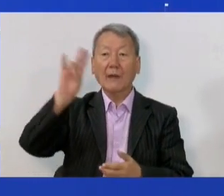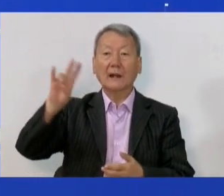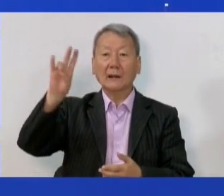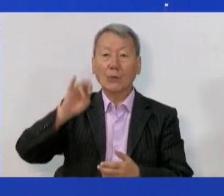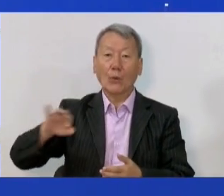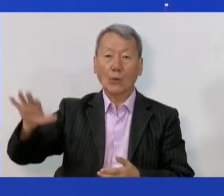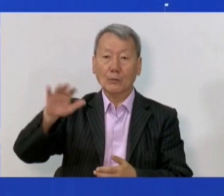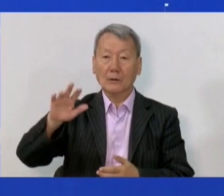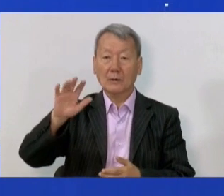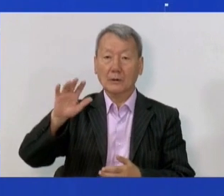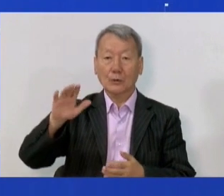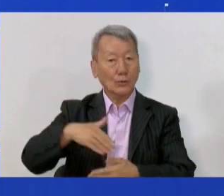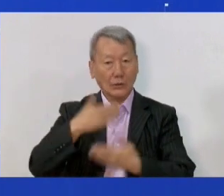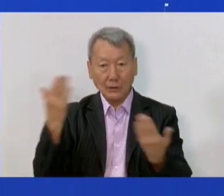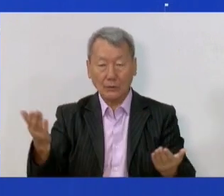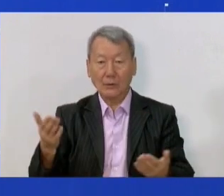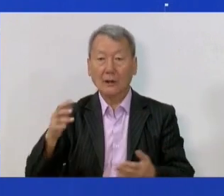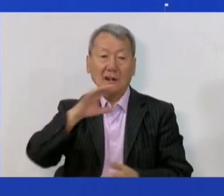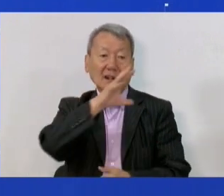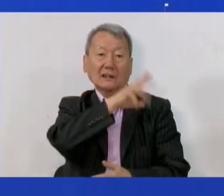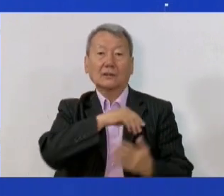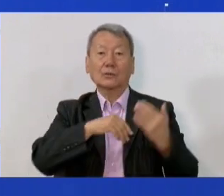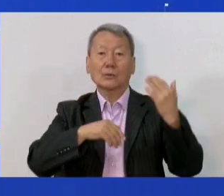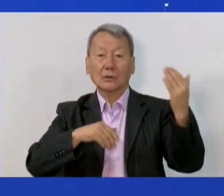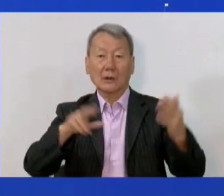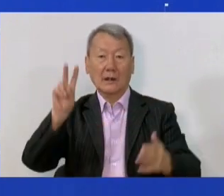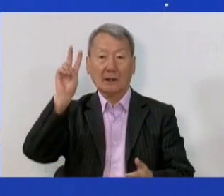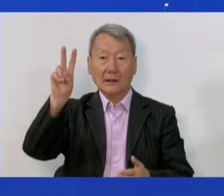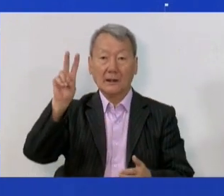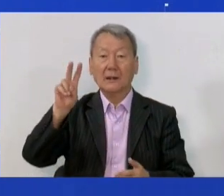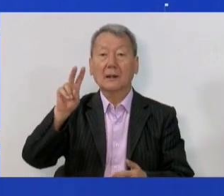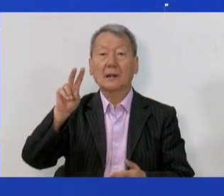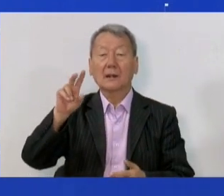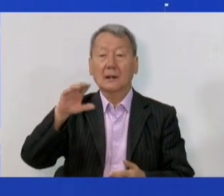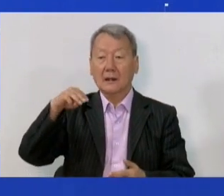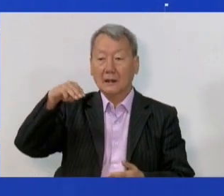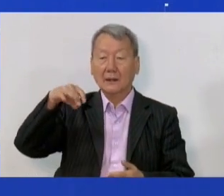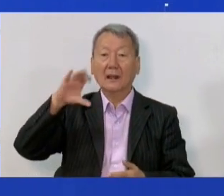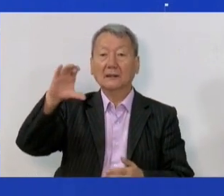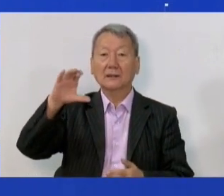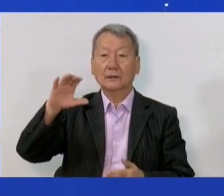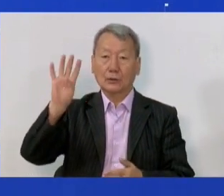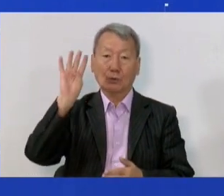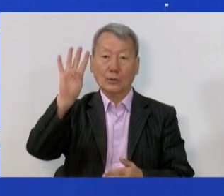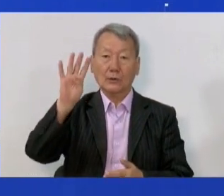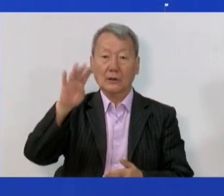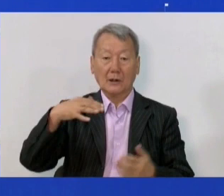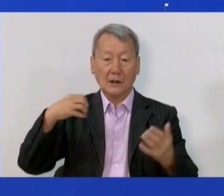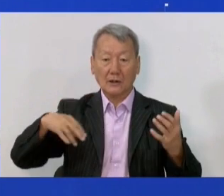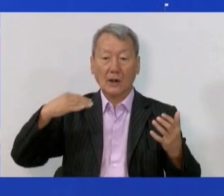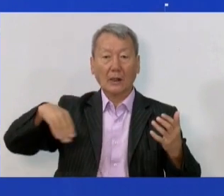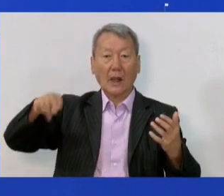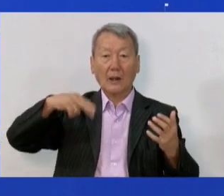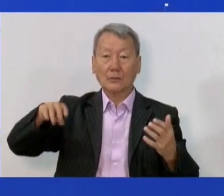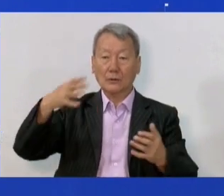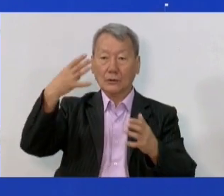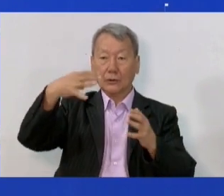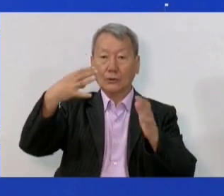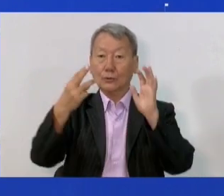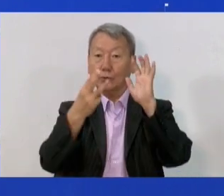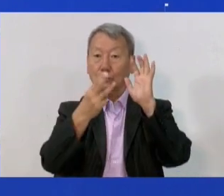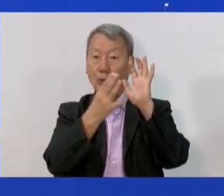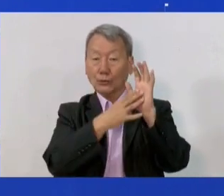Нарын облысында ұчырлар ғатталған жоқ, Үсық көл облысында 2, Талас облысында 4, Джалабат облысында 49,